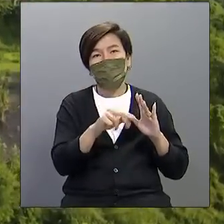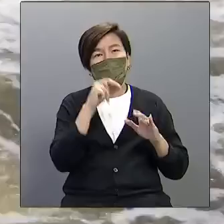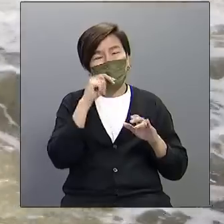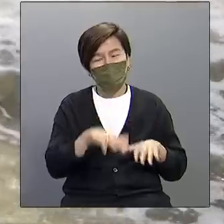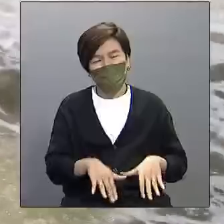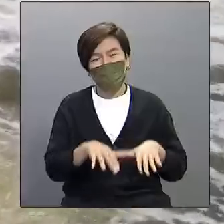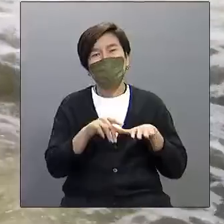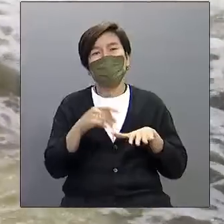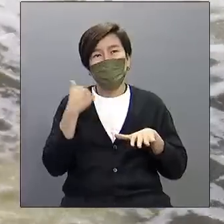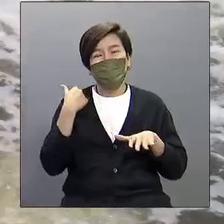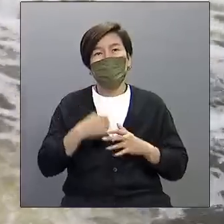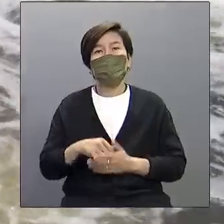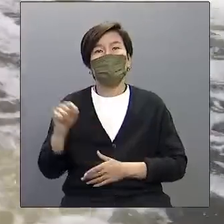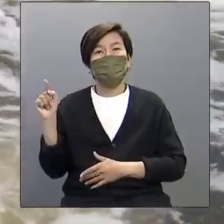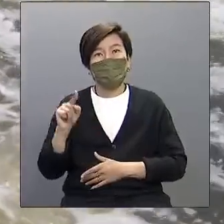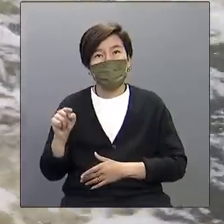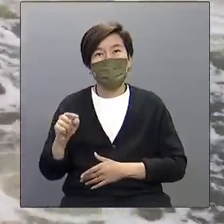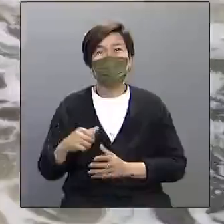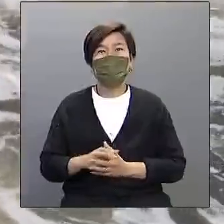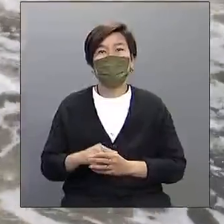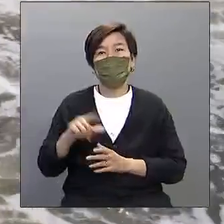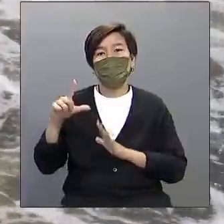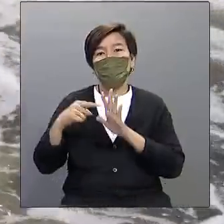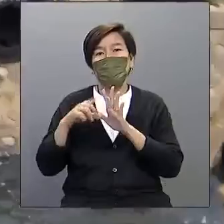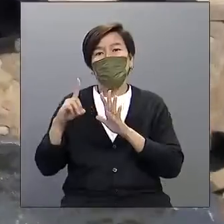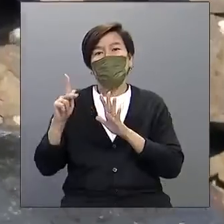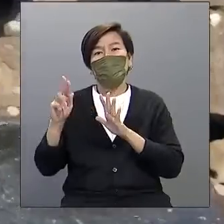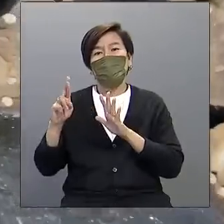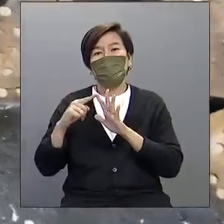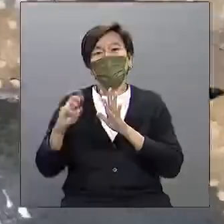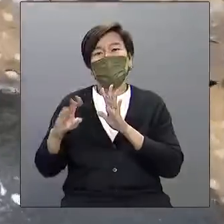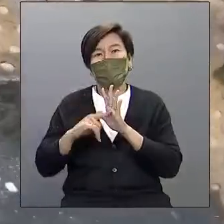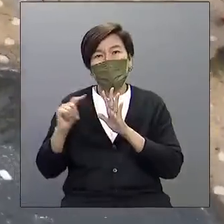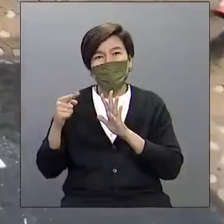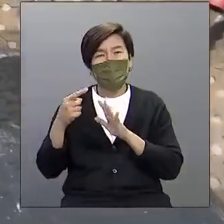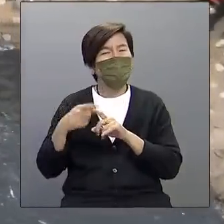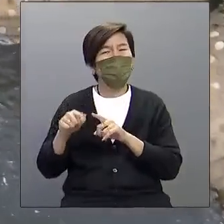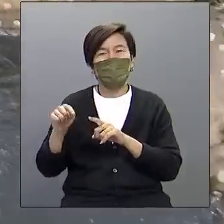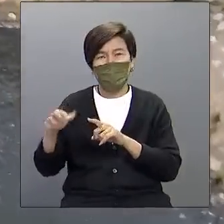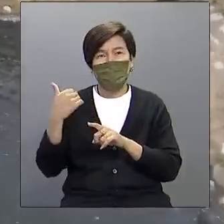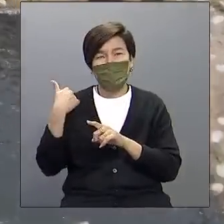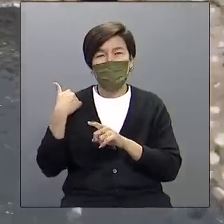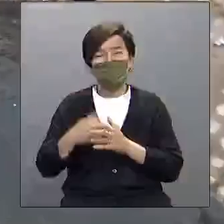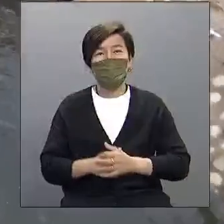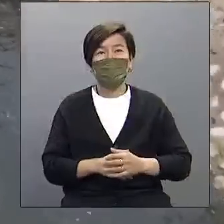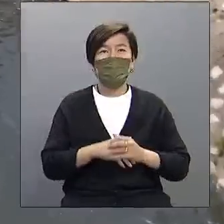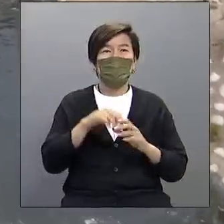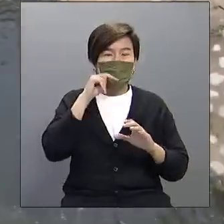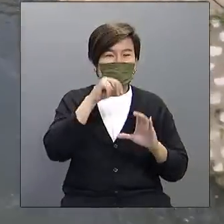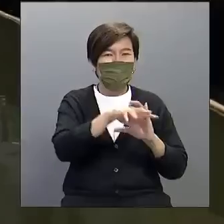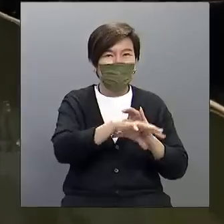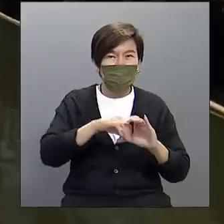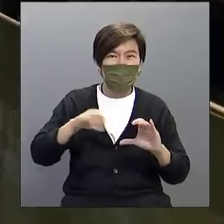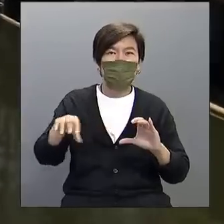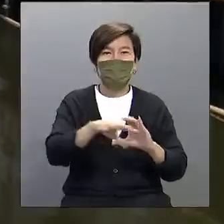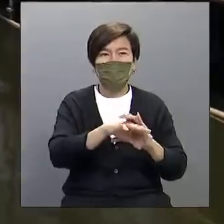ทบุรีรมในเขดล herumของมประชาชนร้องเดินเข้ามามากผ่านระบบ Nopefondooดันั้นกันระบายน้ำตอน